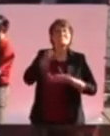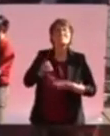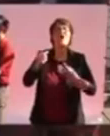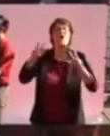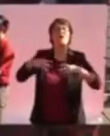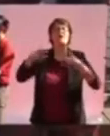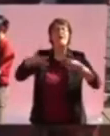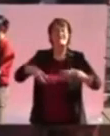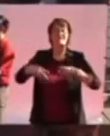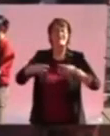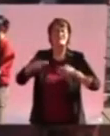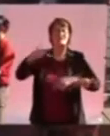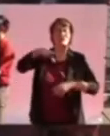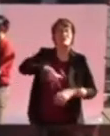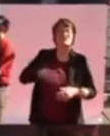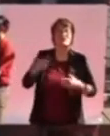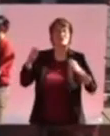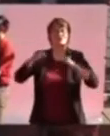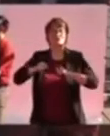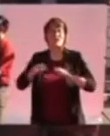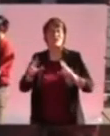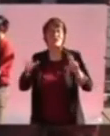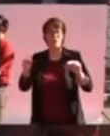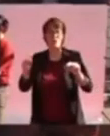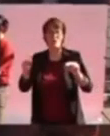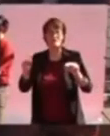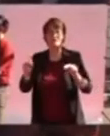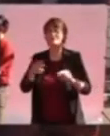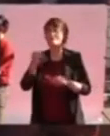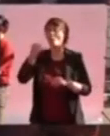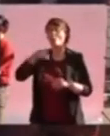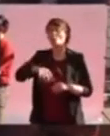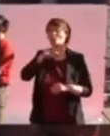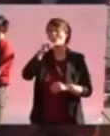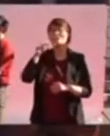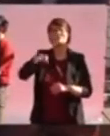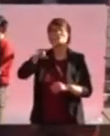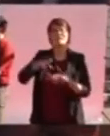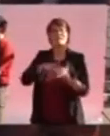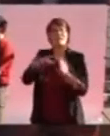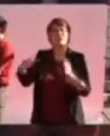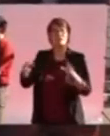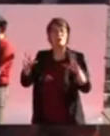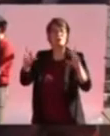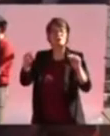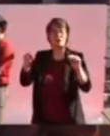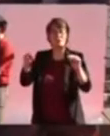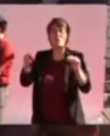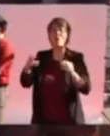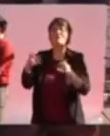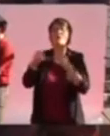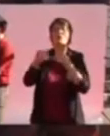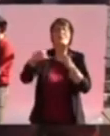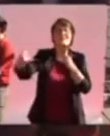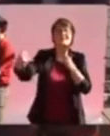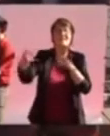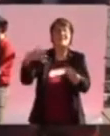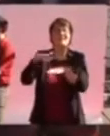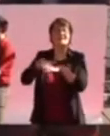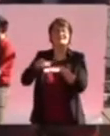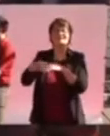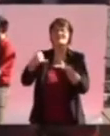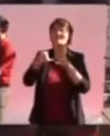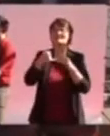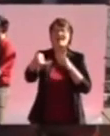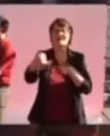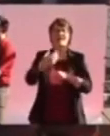diffusione delle nuove tecnologie è decisiva per la telemedicina tele specialistica teleassistenza per semplificare